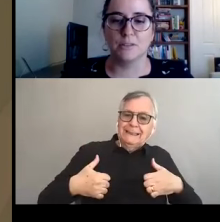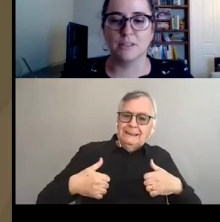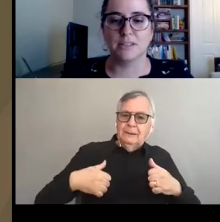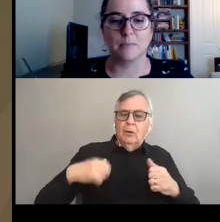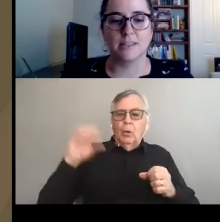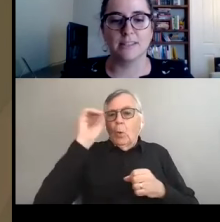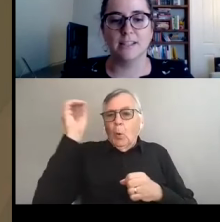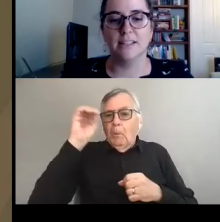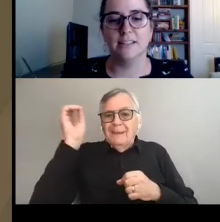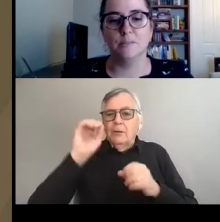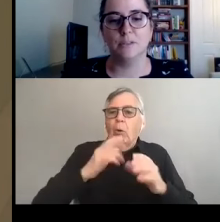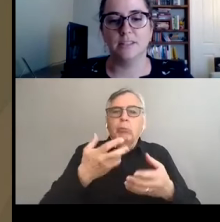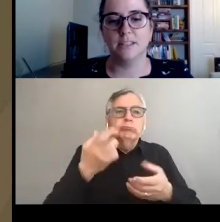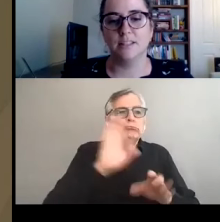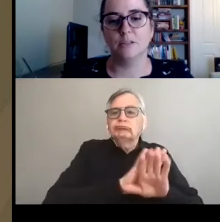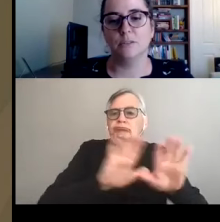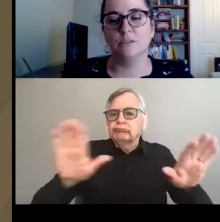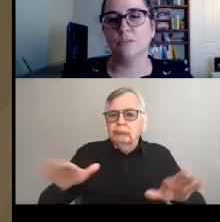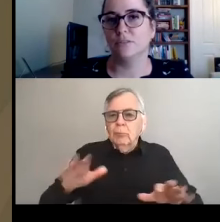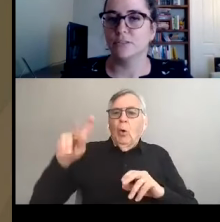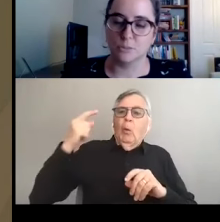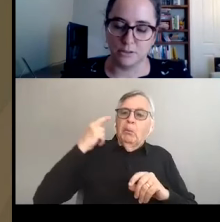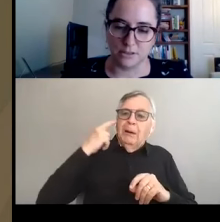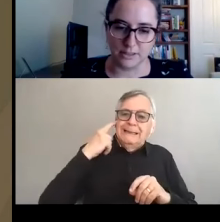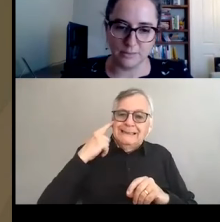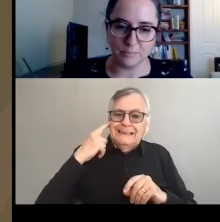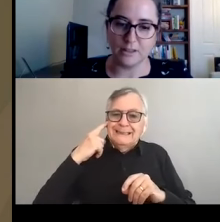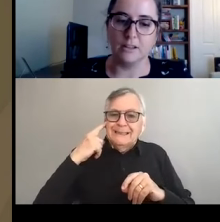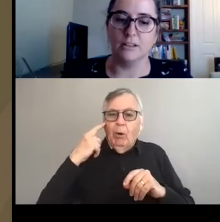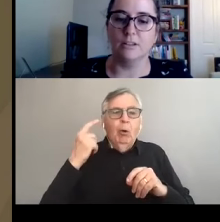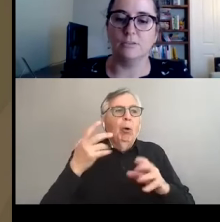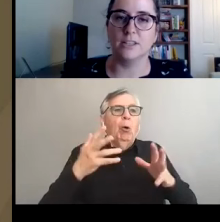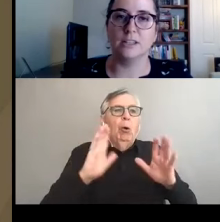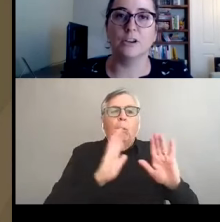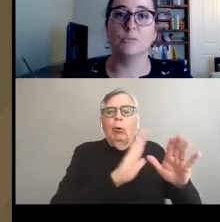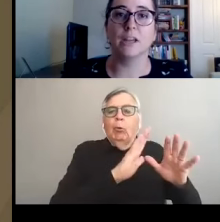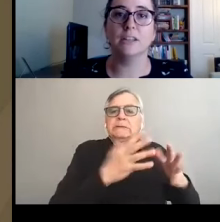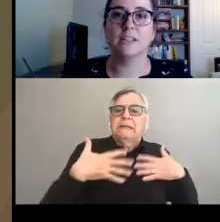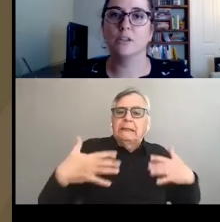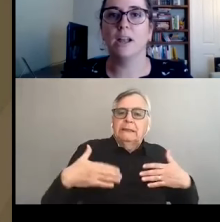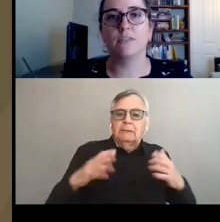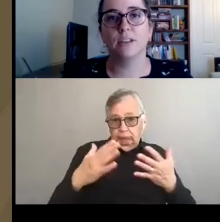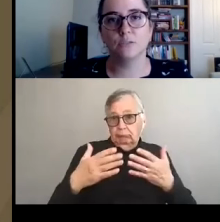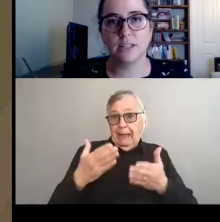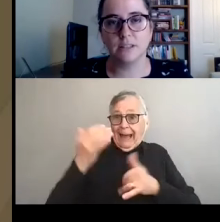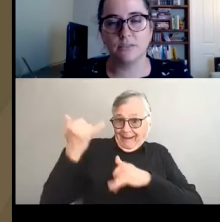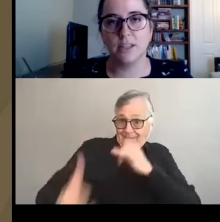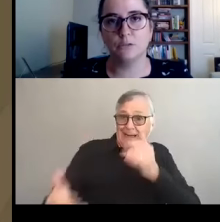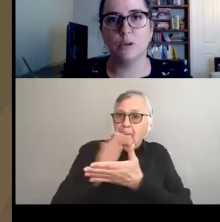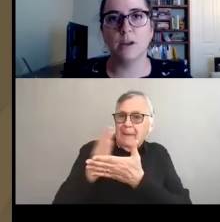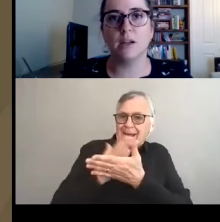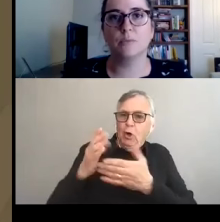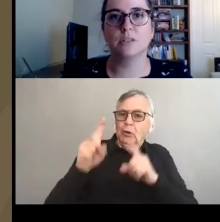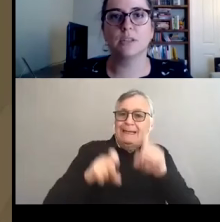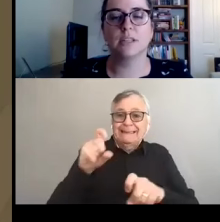ne sont pas nécessairement celles des politiques et des opinions de Vive Soins de santé. Il y aura une période de questions à la fin, donc vous êtes invités